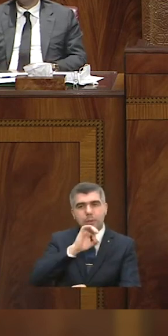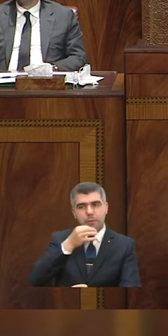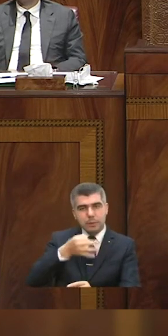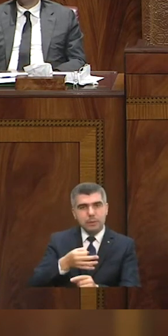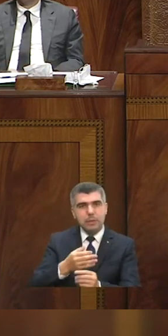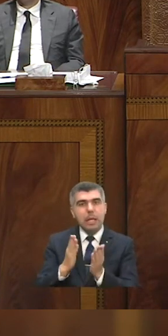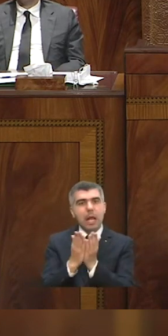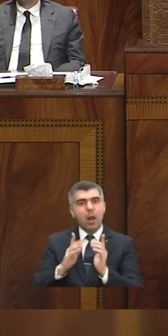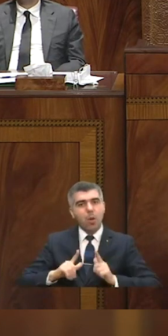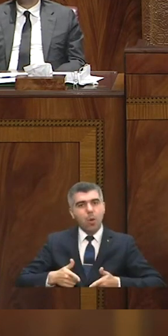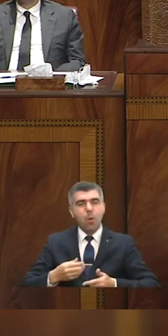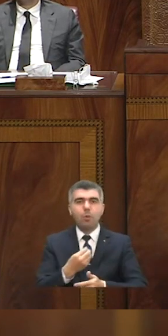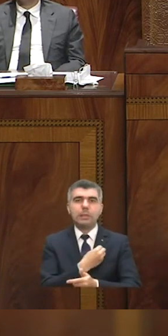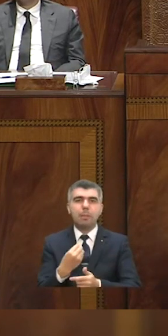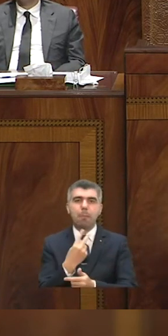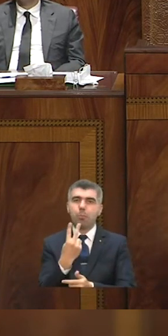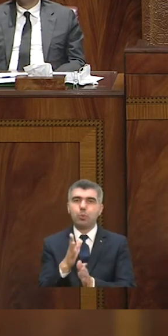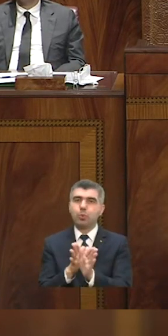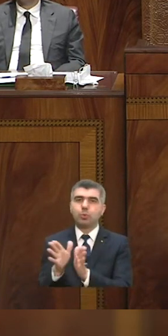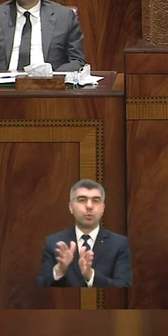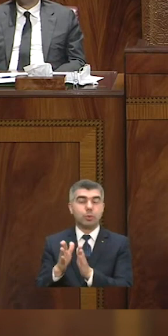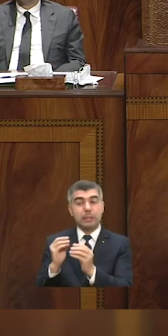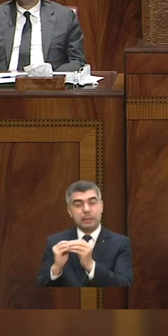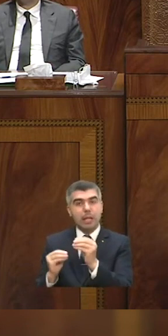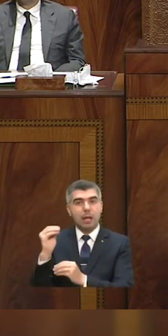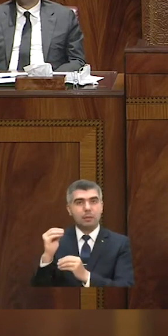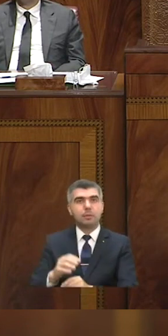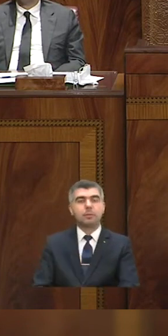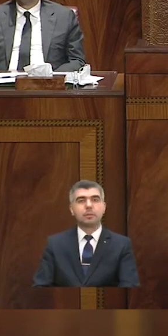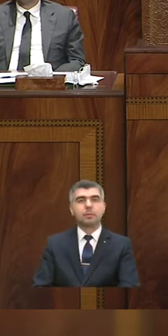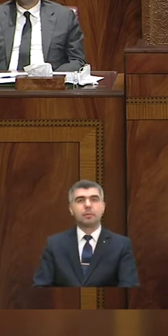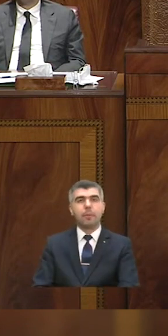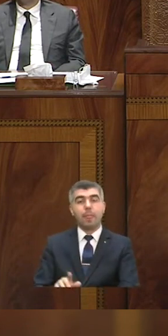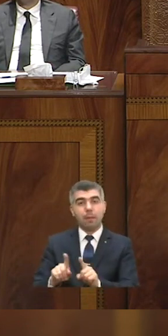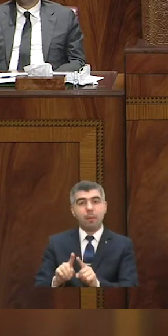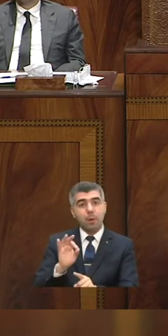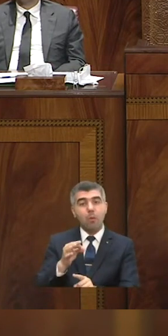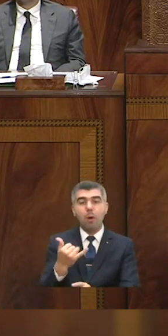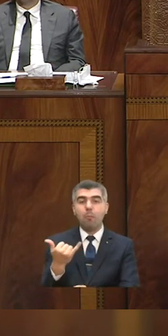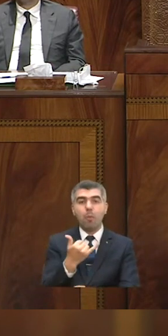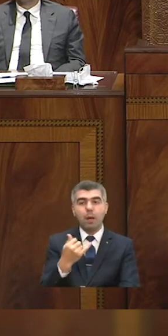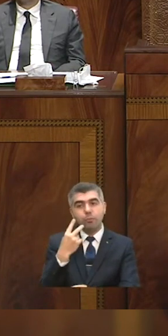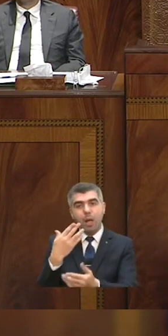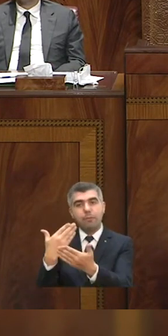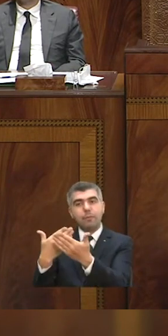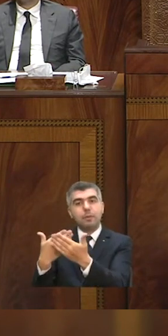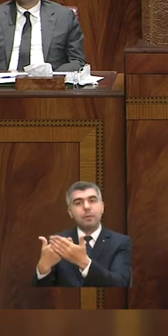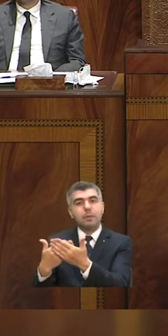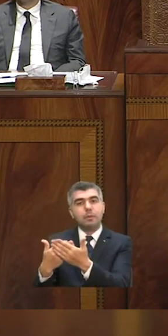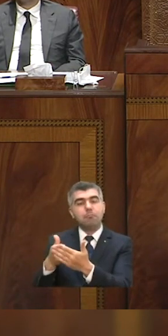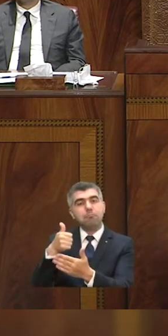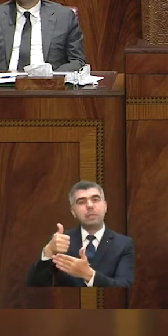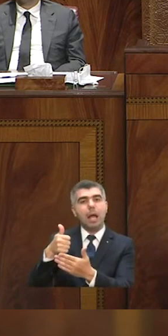التعليم والصحه. داكشي علاش غادي نزيدوهم، ولكن غادي نزيدوهم لانه بغينا لا كاليتي اون فاس. وباش تكون لا كاليتي يا